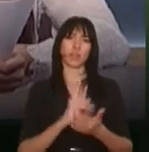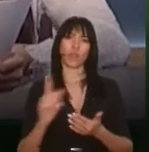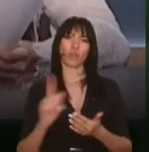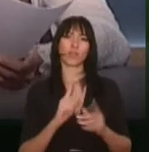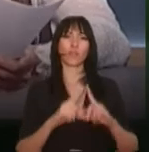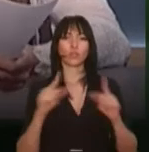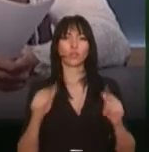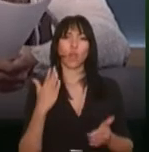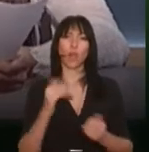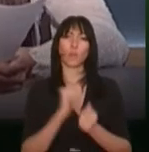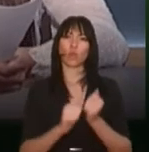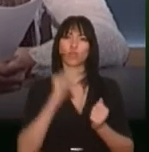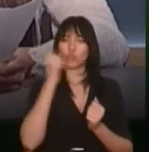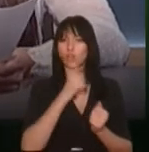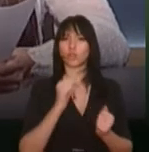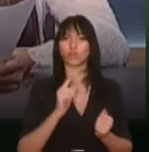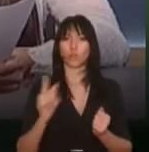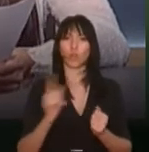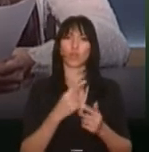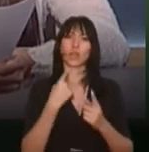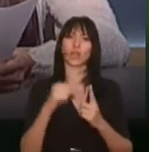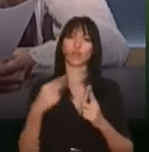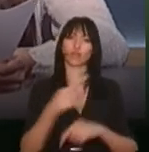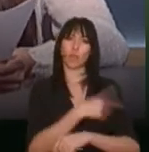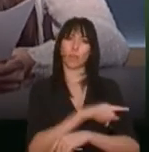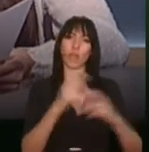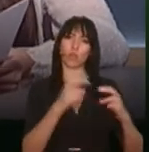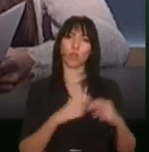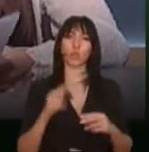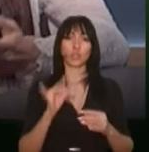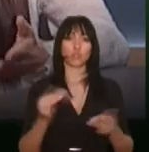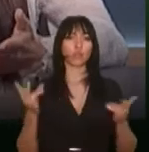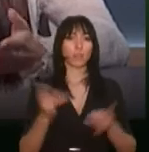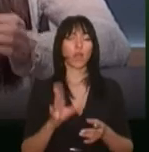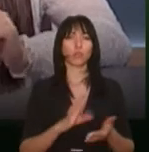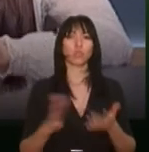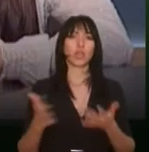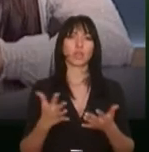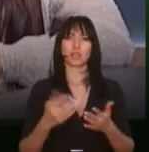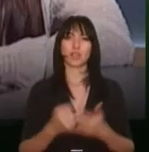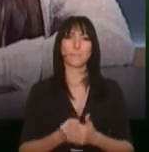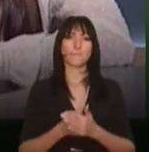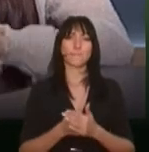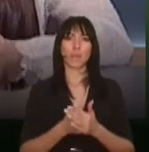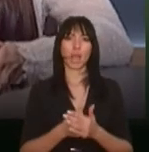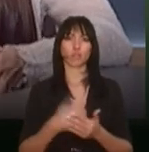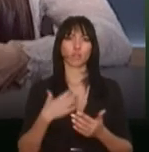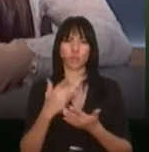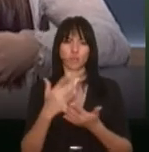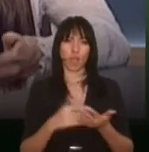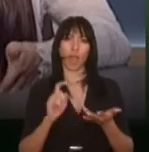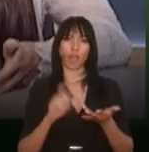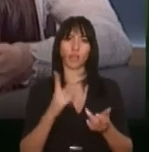щорічно проходять уже іншими догляди, чи має бути якісь базові аналізи, які потрібно